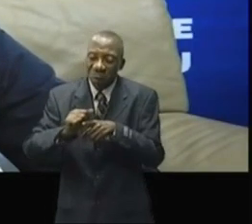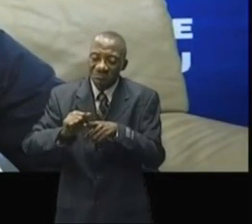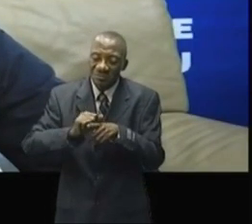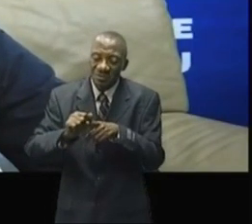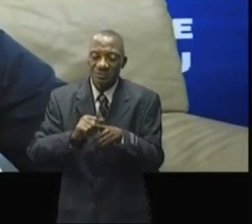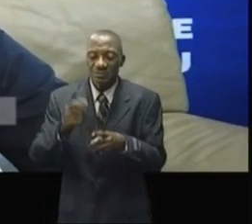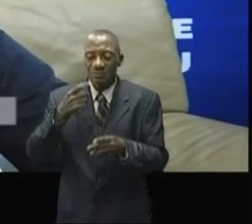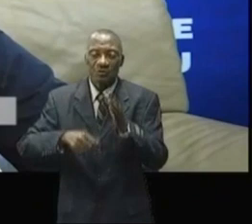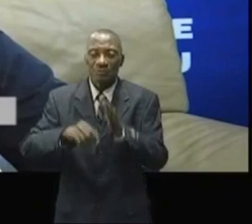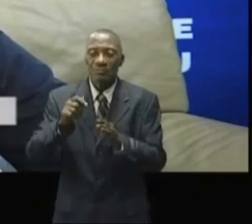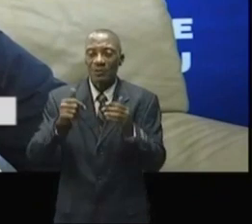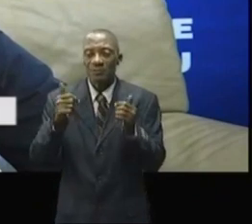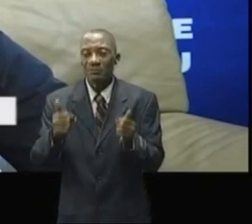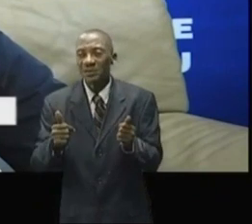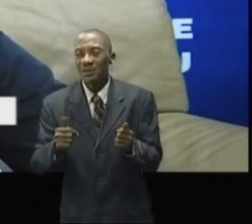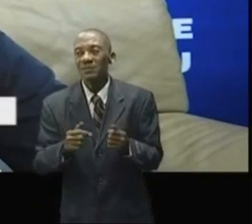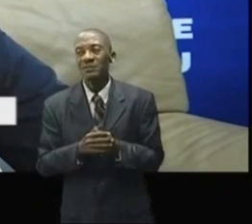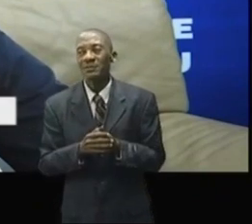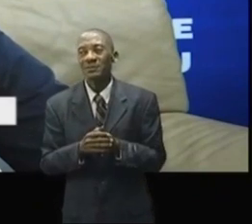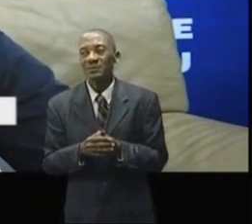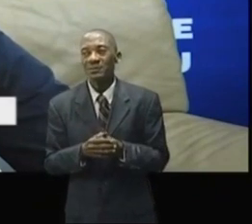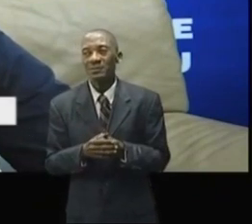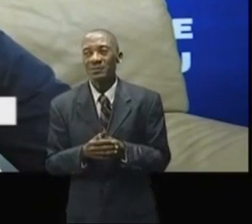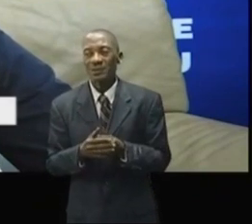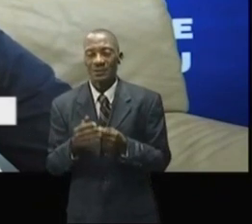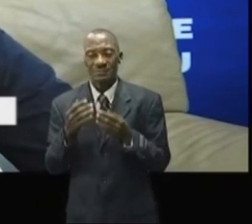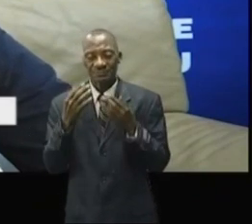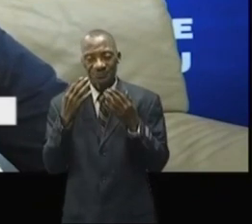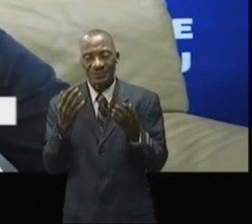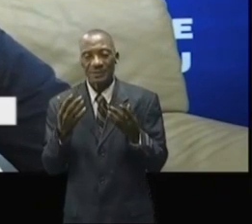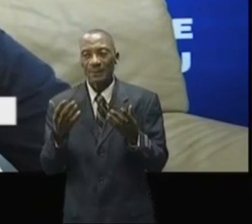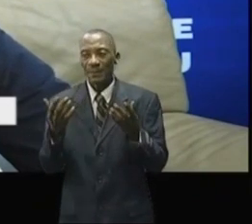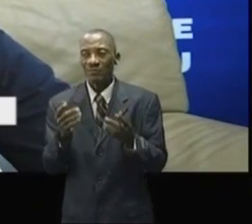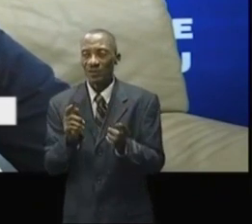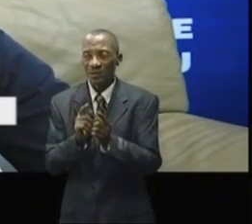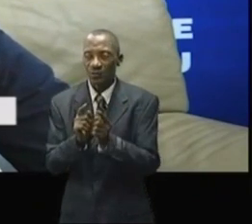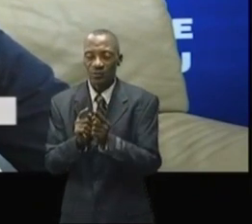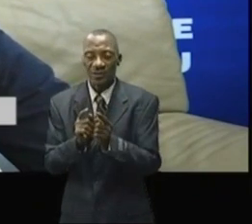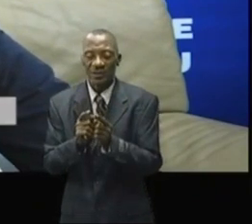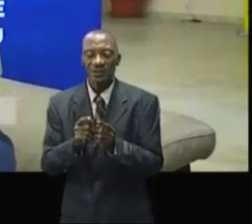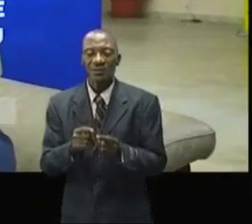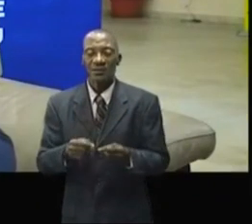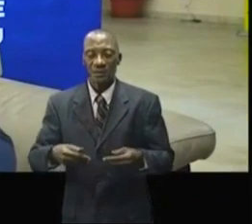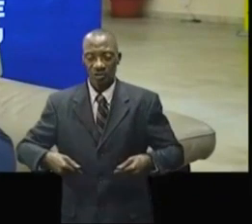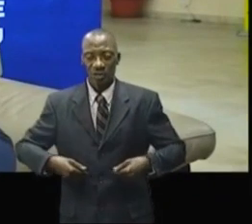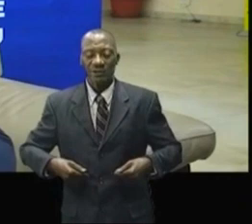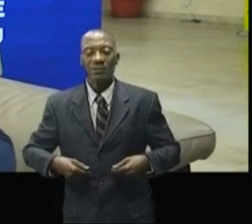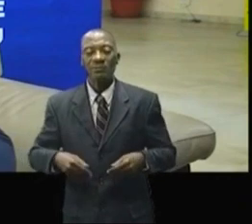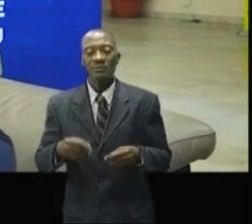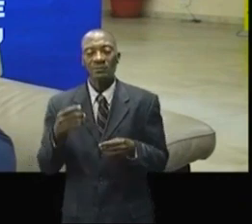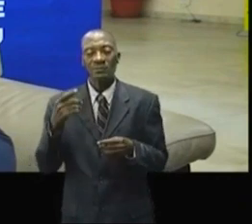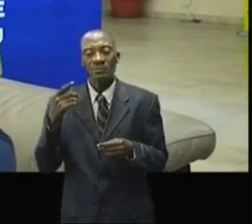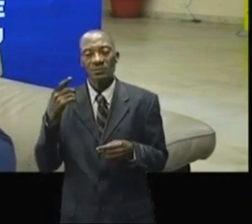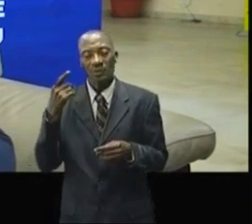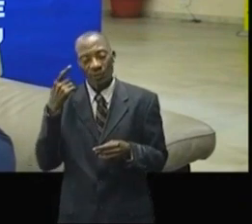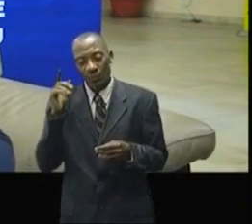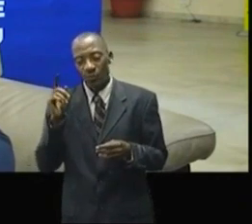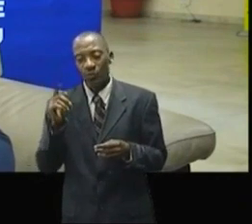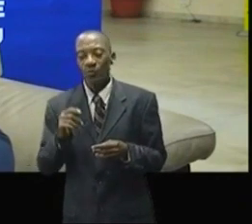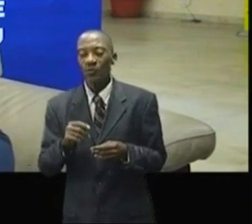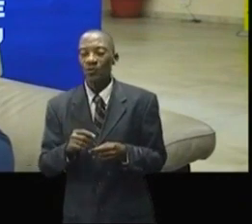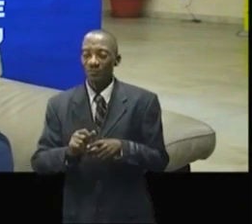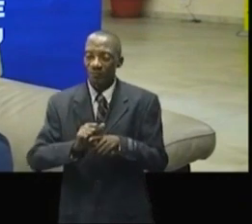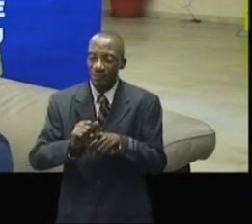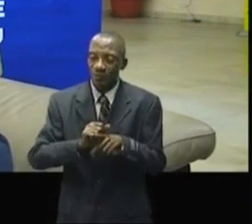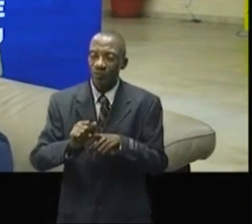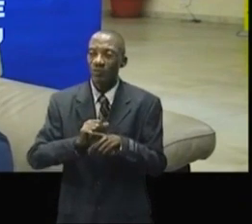c'est surtout pour aider les gens et de voir le développement de mon pays. J'avais besoin de venir voir mon pays, à